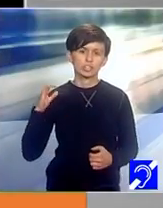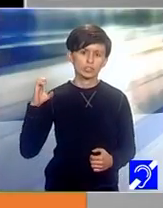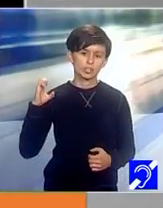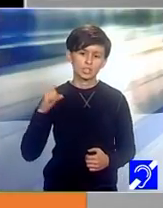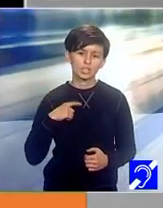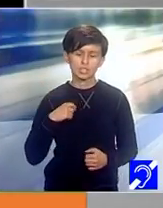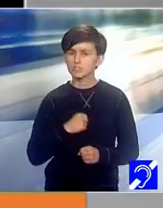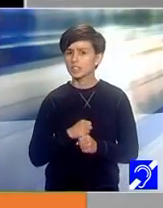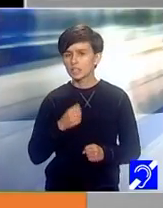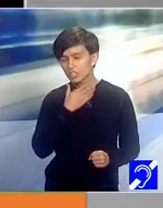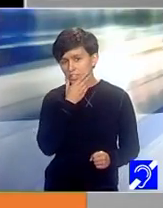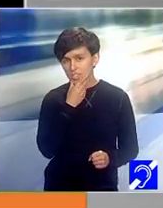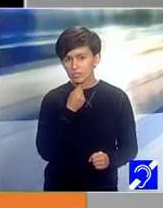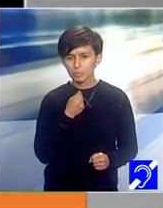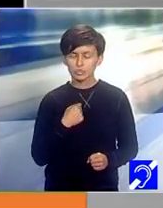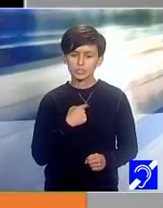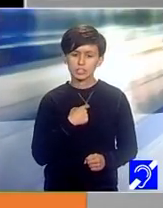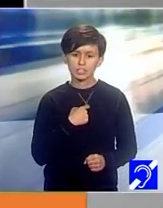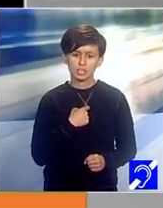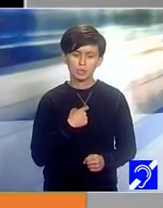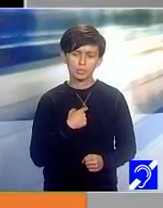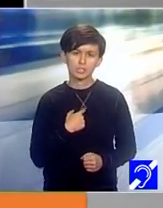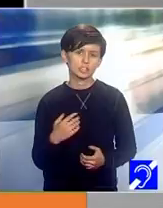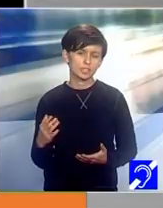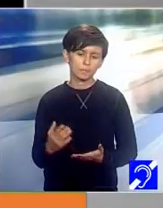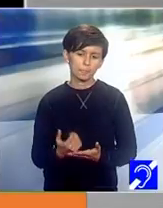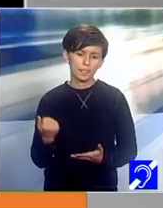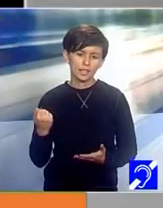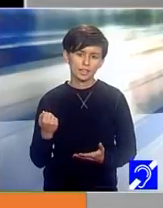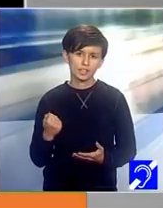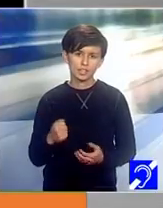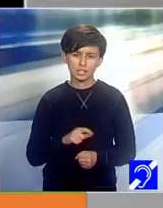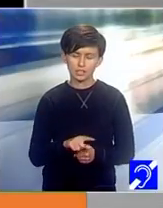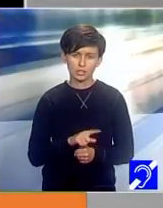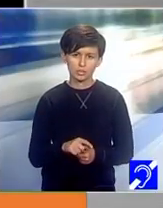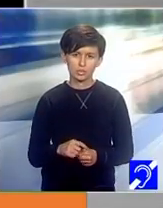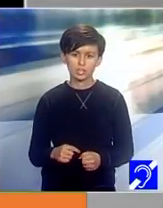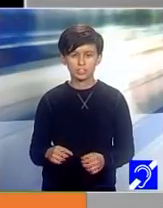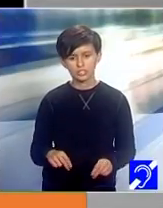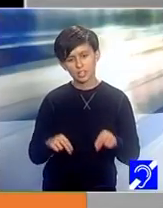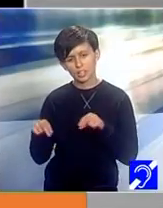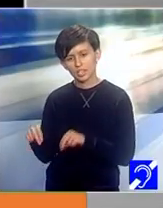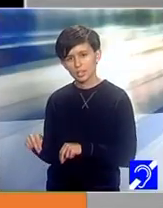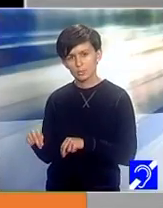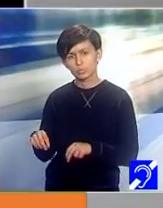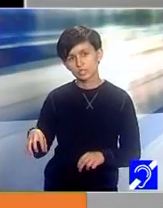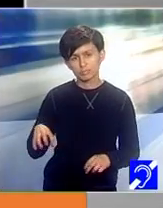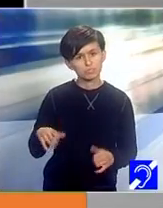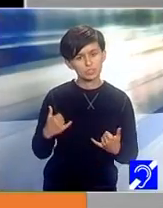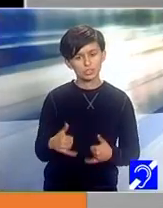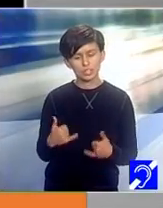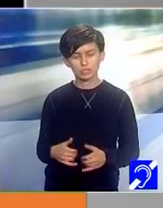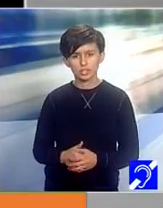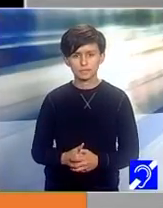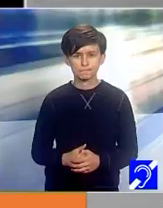foarte frumos în momentul în care poți să iei elementele tradiționale și să le duci într-o zonă contemporană. Dar, sincer, experiența pe care am